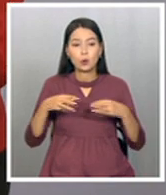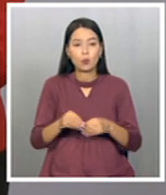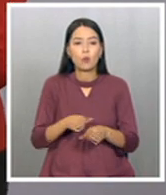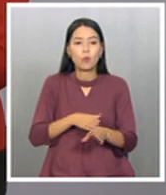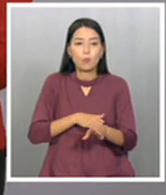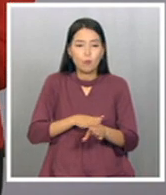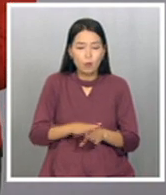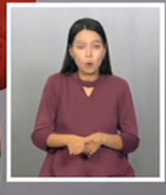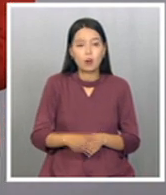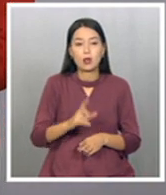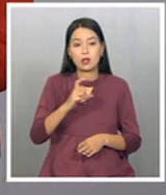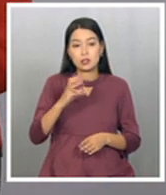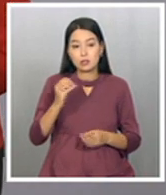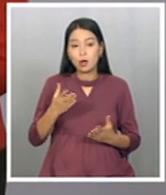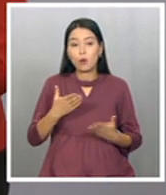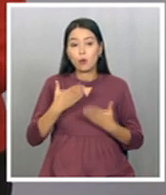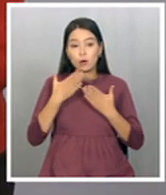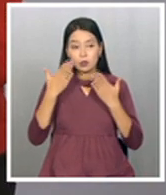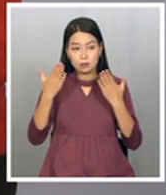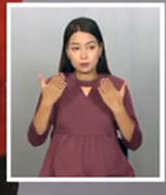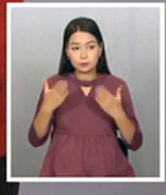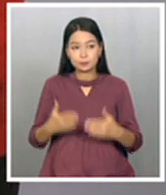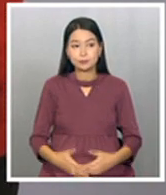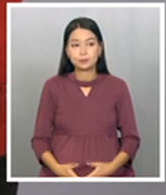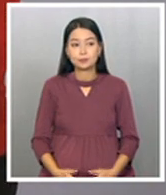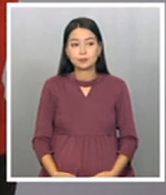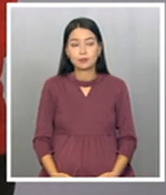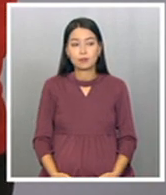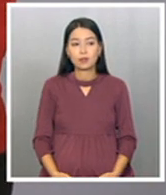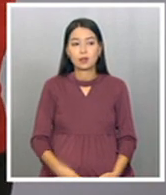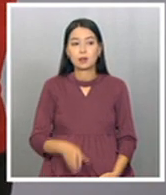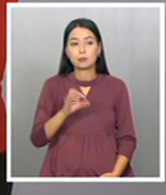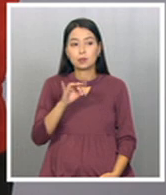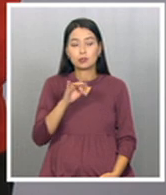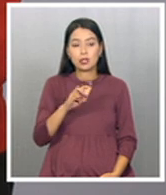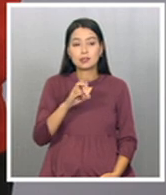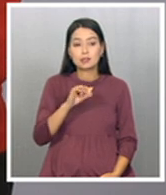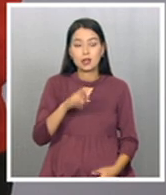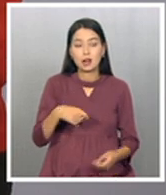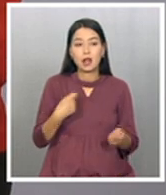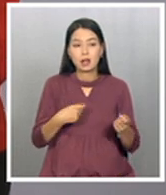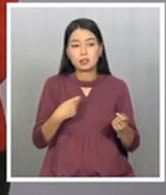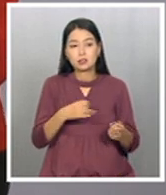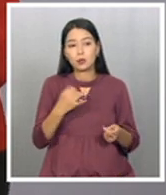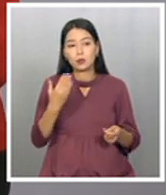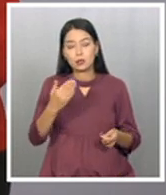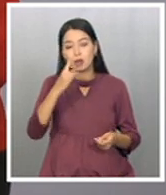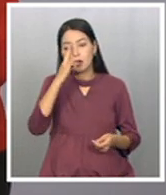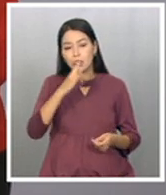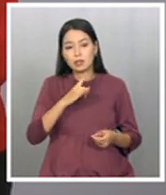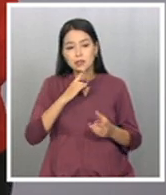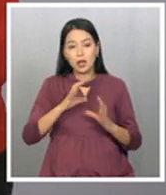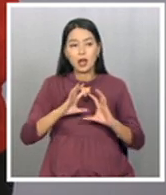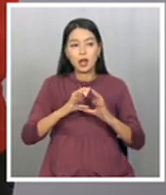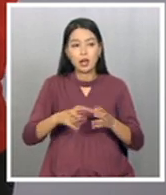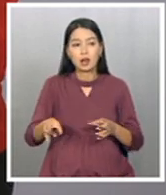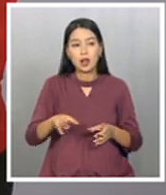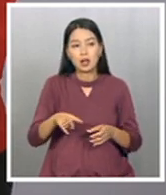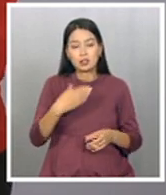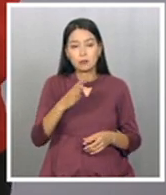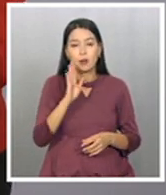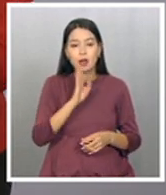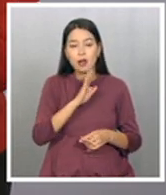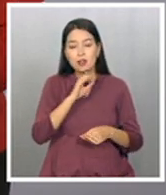эссені оқиық. Біржан Сара айтысы және қазақ әлем әдебиеттеріндегі